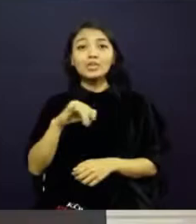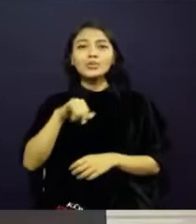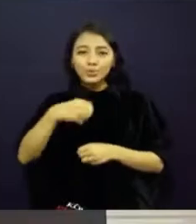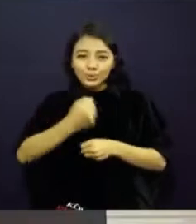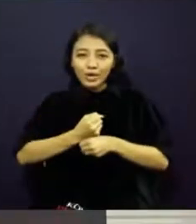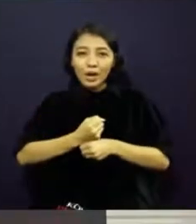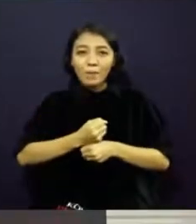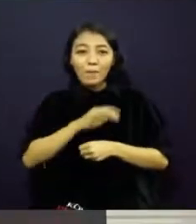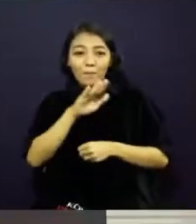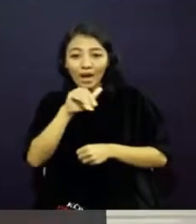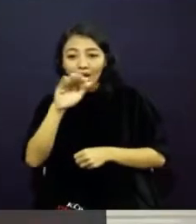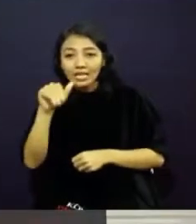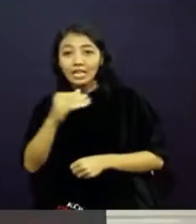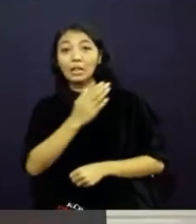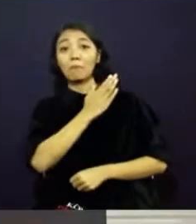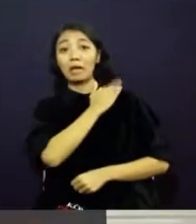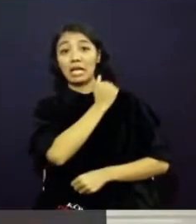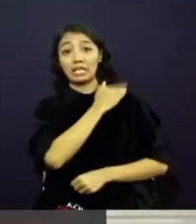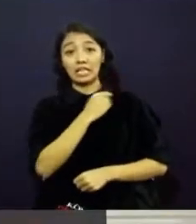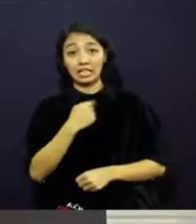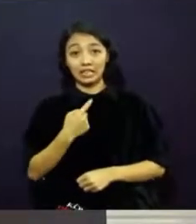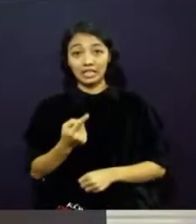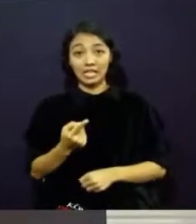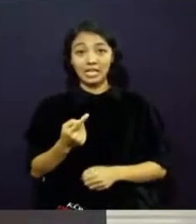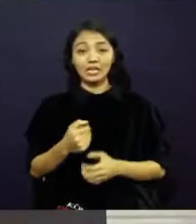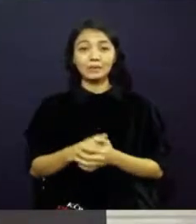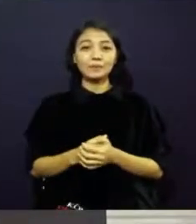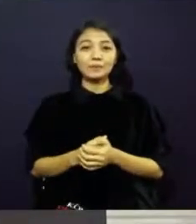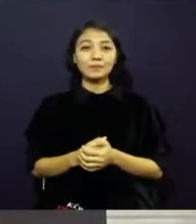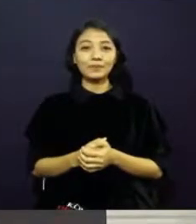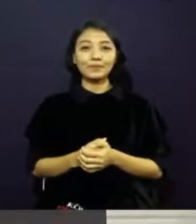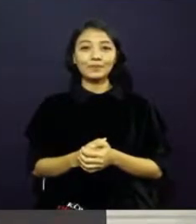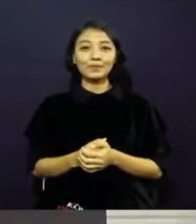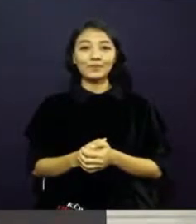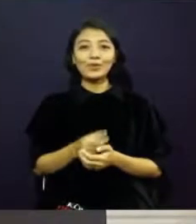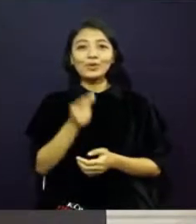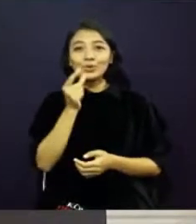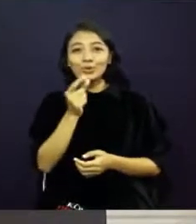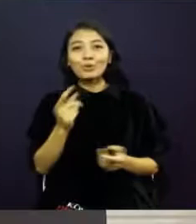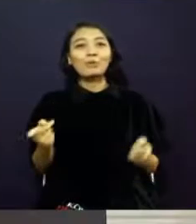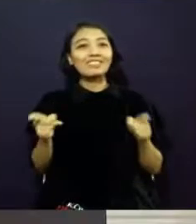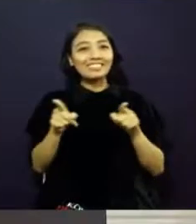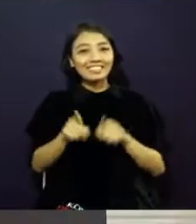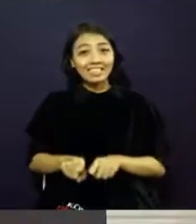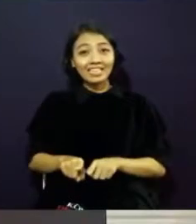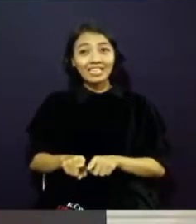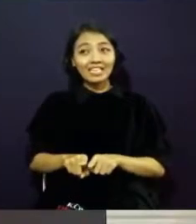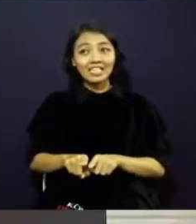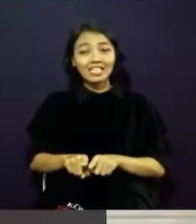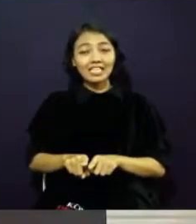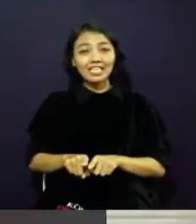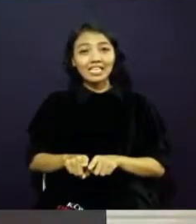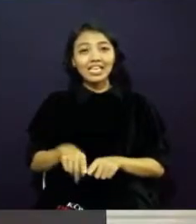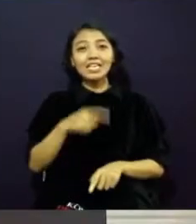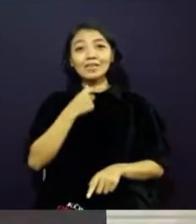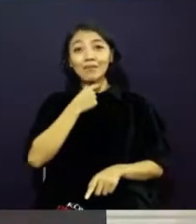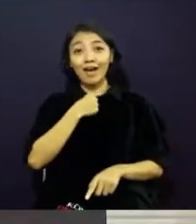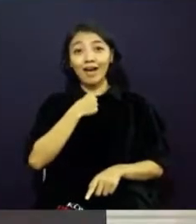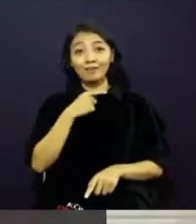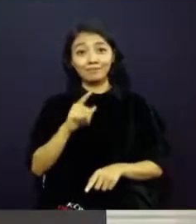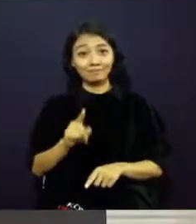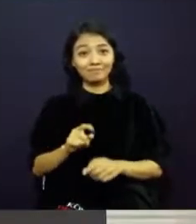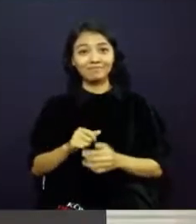kita orang-orang yang menjadi imam Tuhan dan